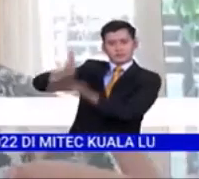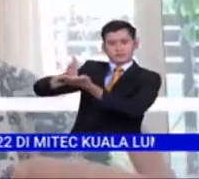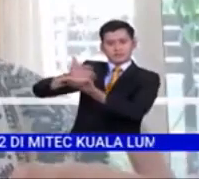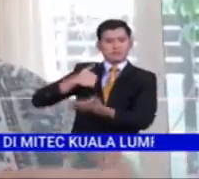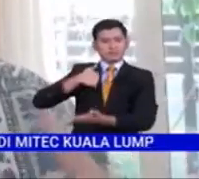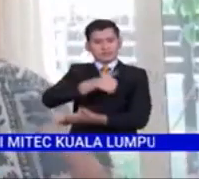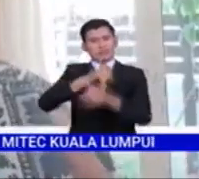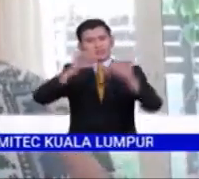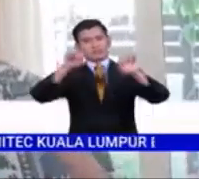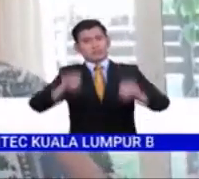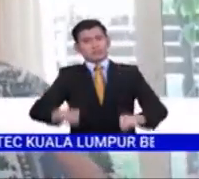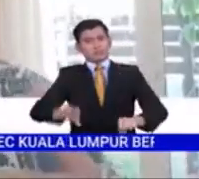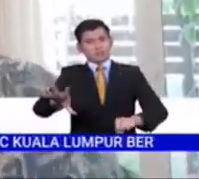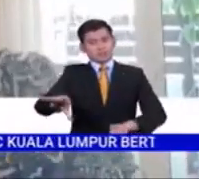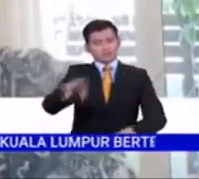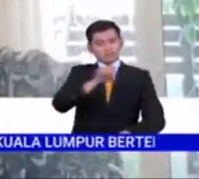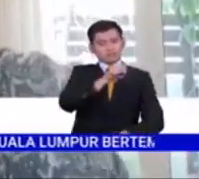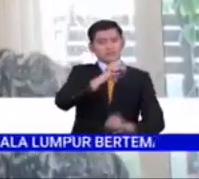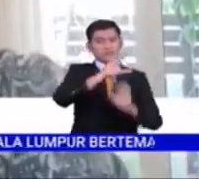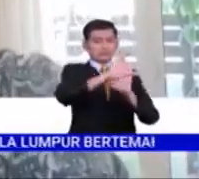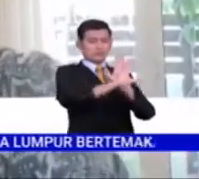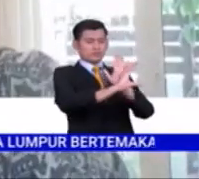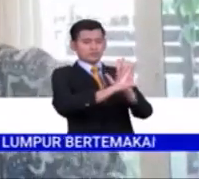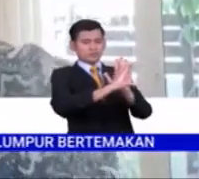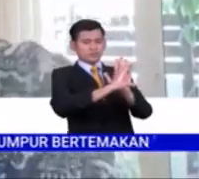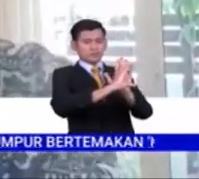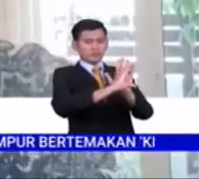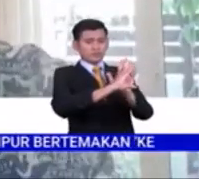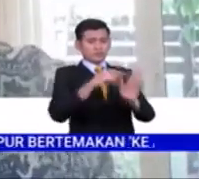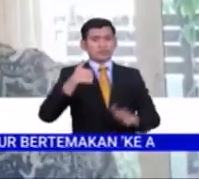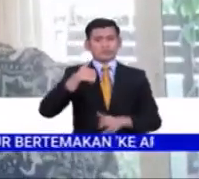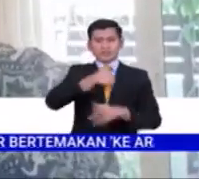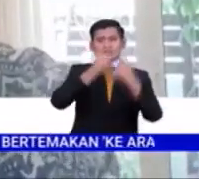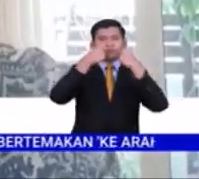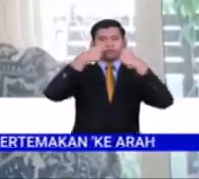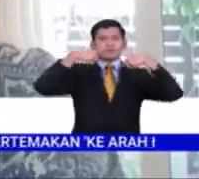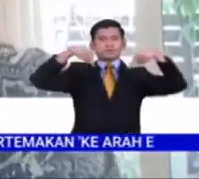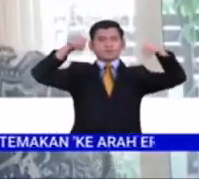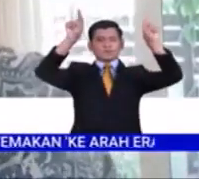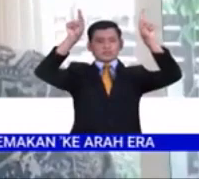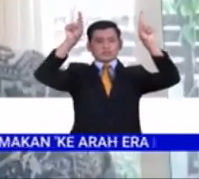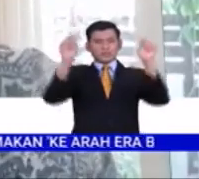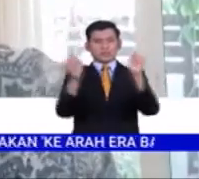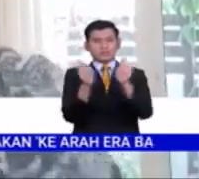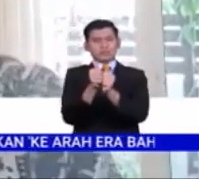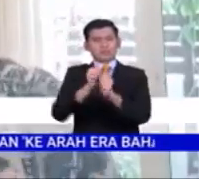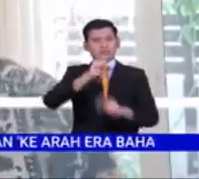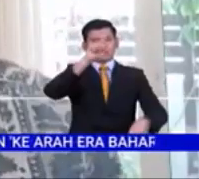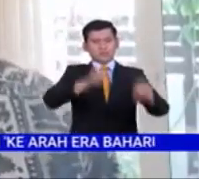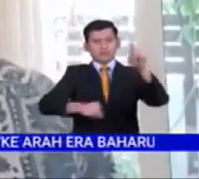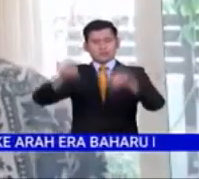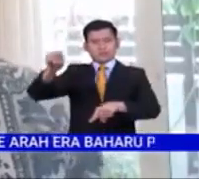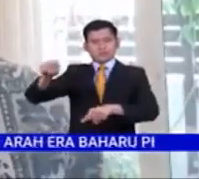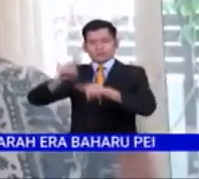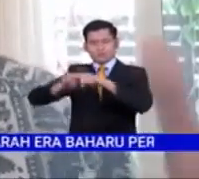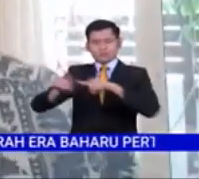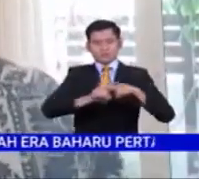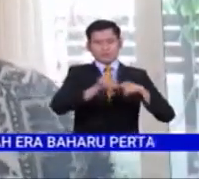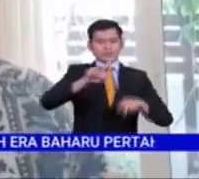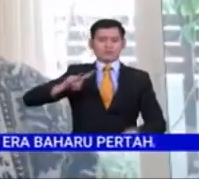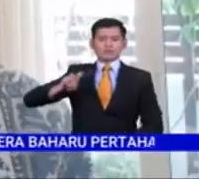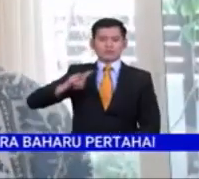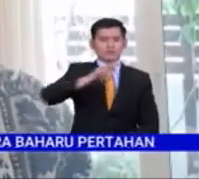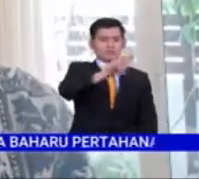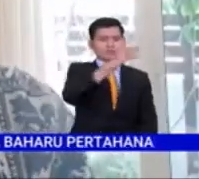iktibar kepada kita bahawa kita berjaya hidup dengan ancaman denggi. Mengapa pula kita tidak boleh